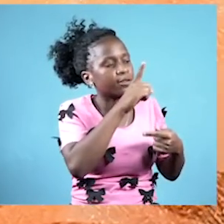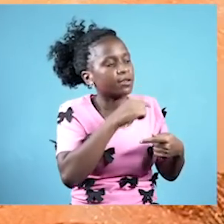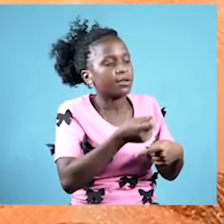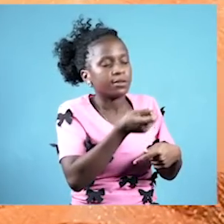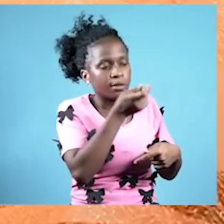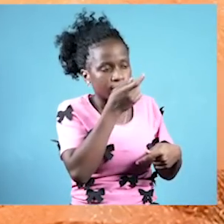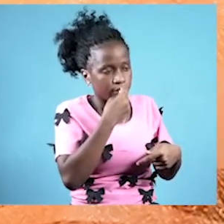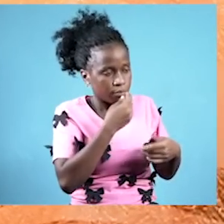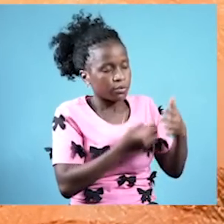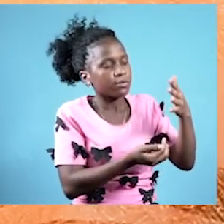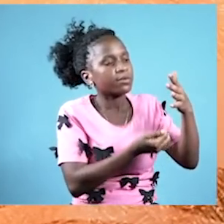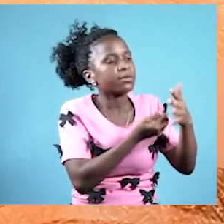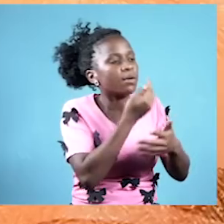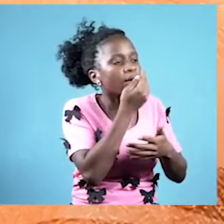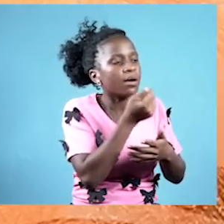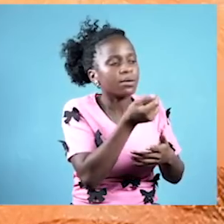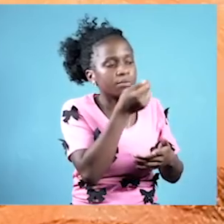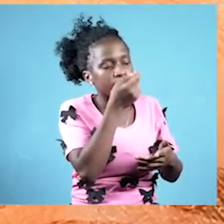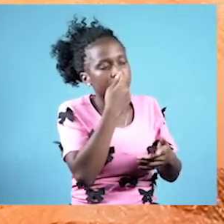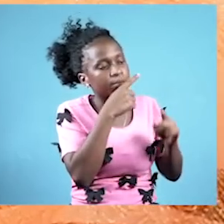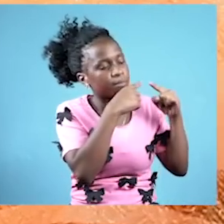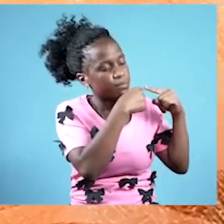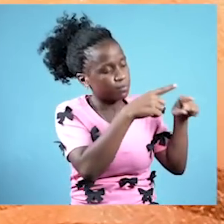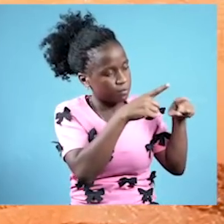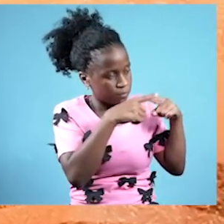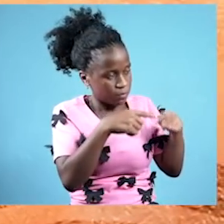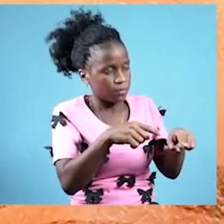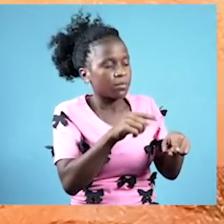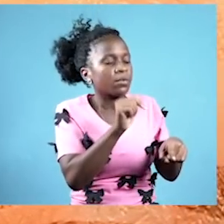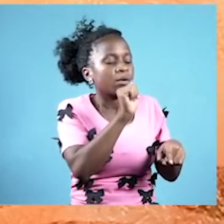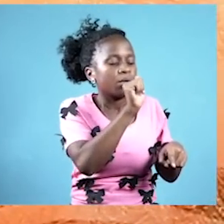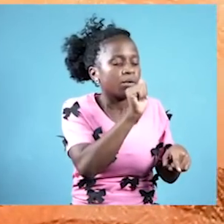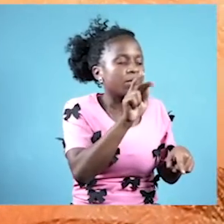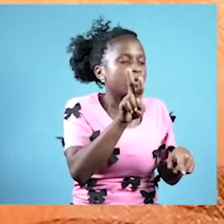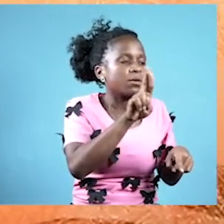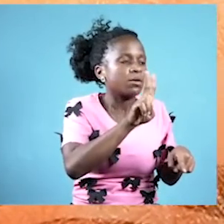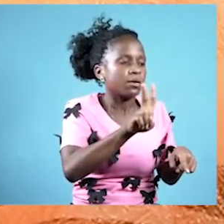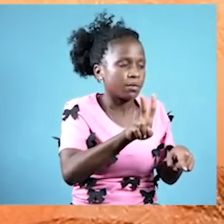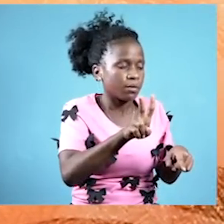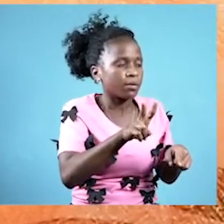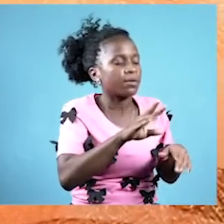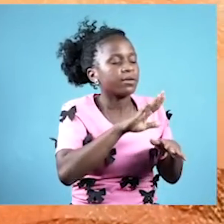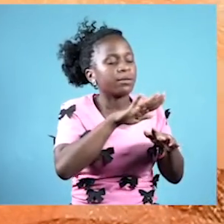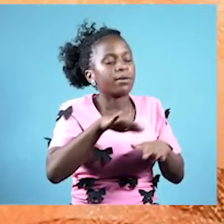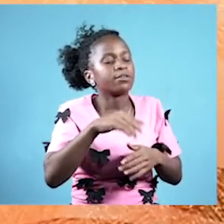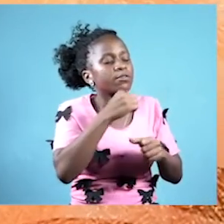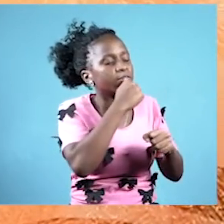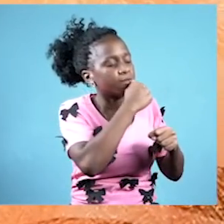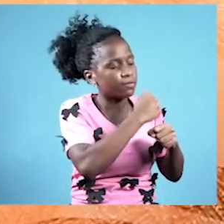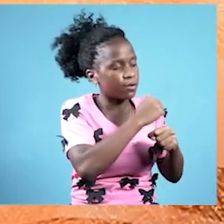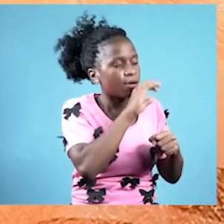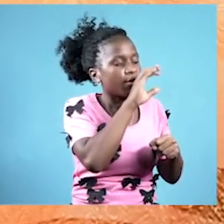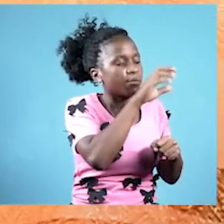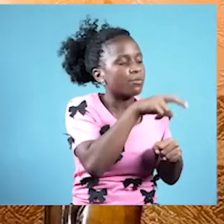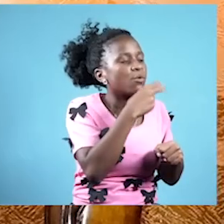TPI bila shaka, na amekuwa akizalisha dawa mbalimbali ikiwemo hizo za kufubaza virusi vya ukimwi, na